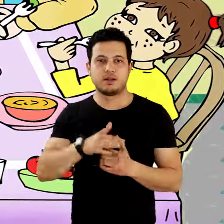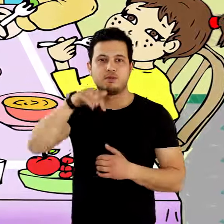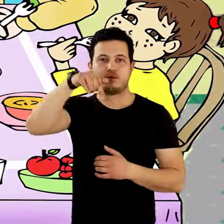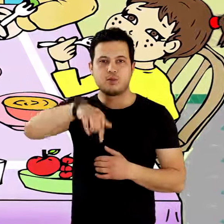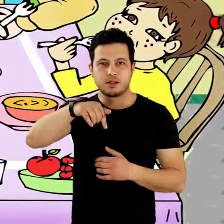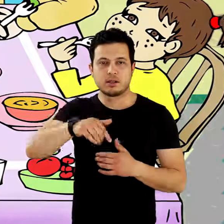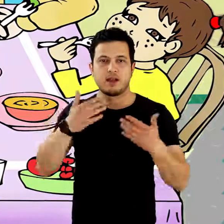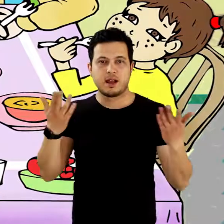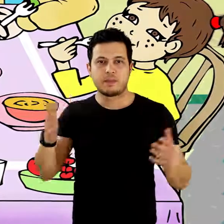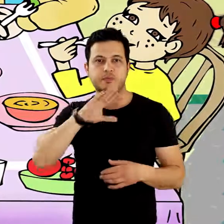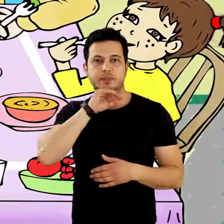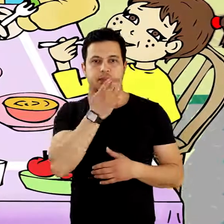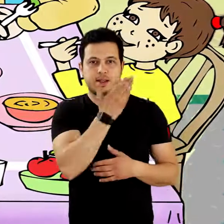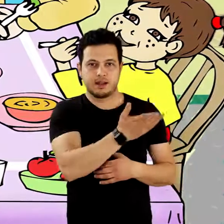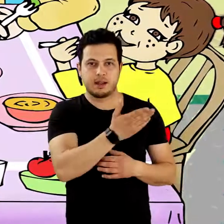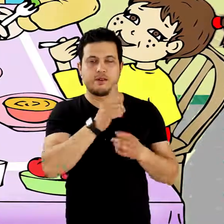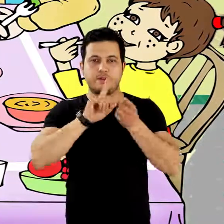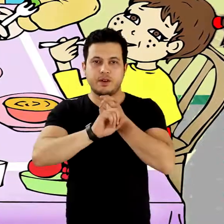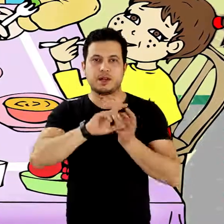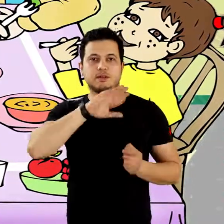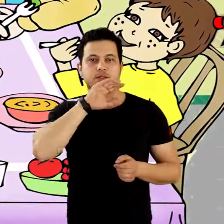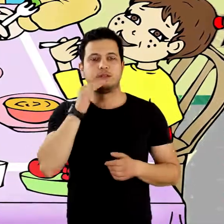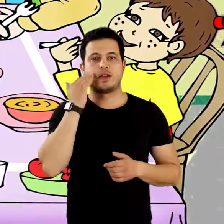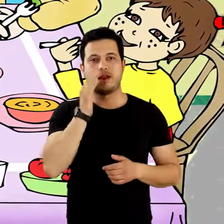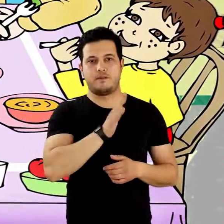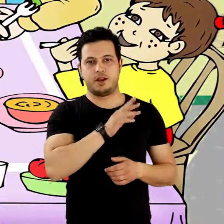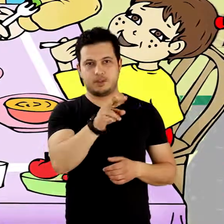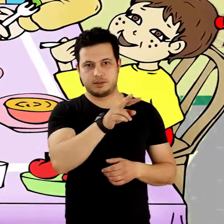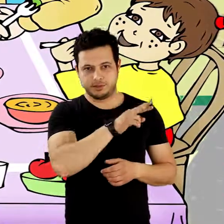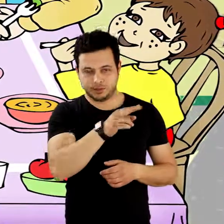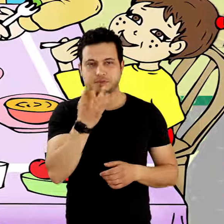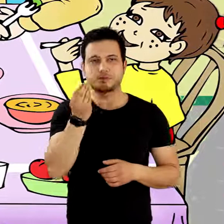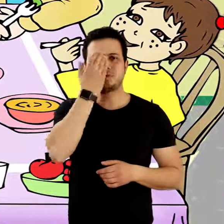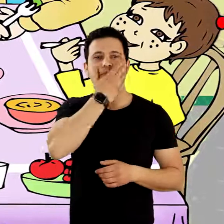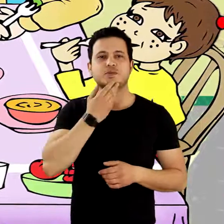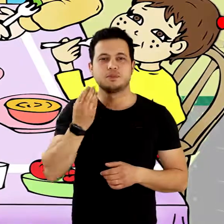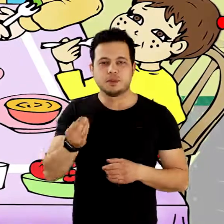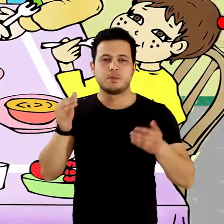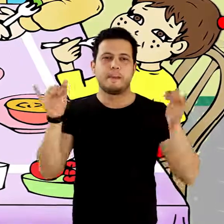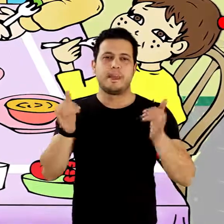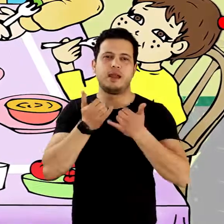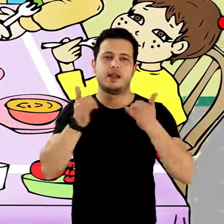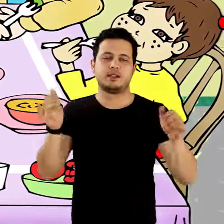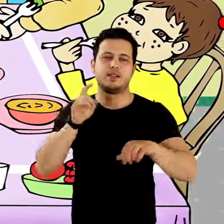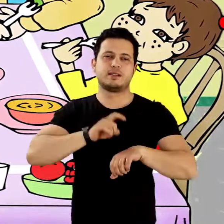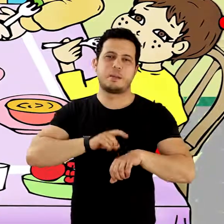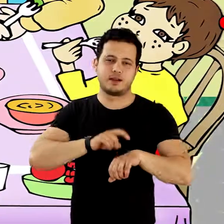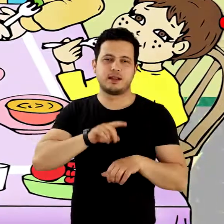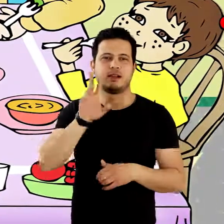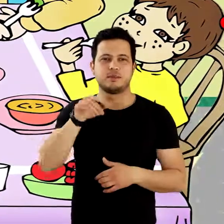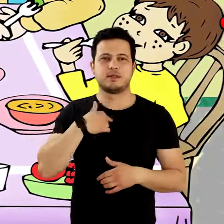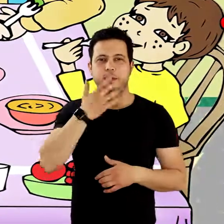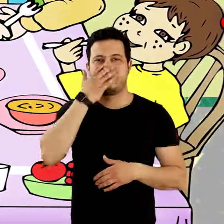da hem dedeleri hem nineleri vardı. Üstelik çok güzel ve eğlenceli zamanların onları